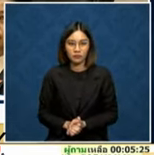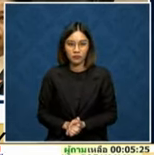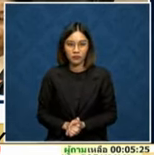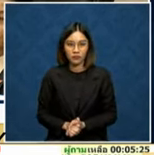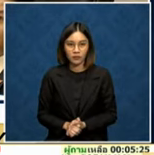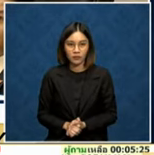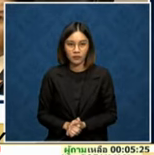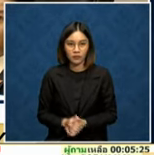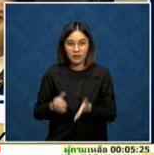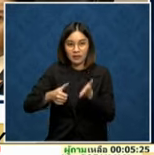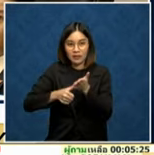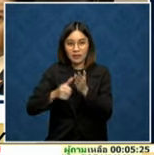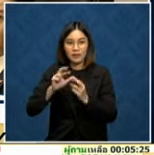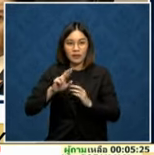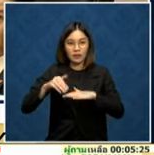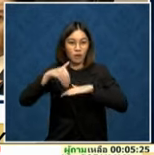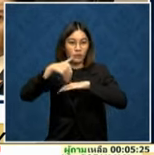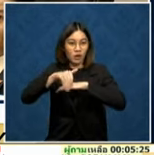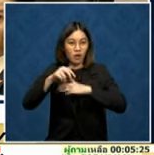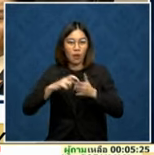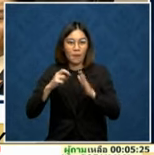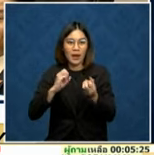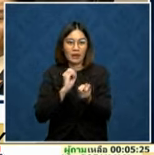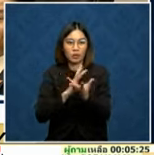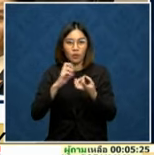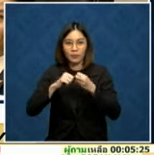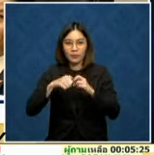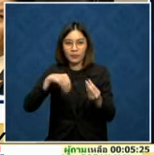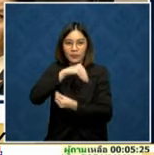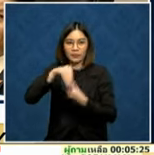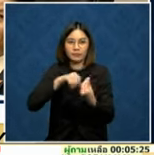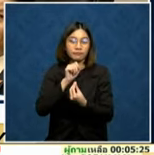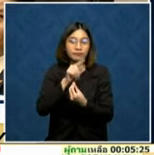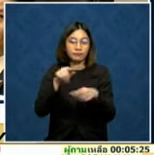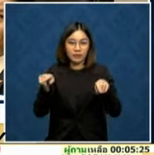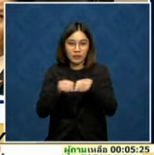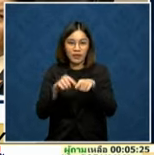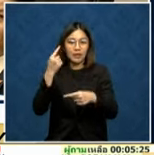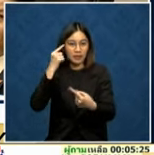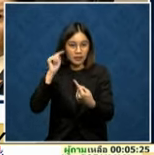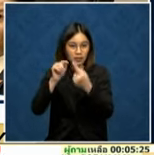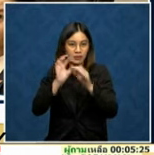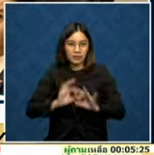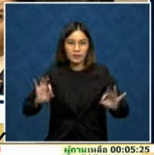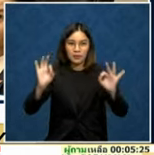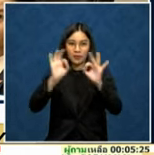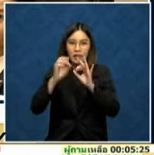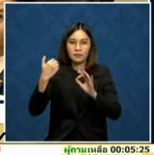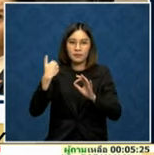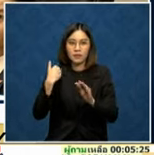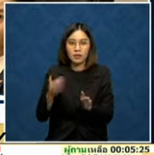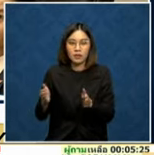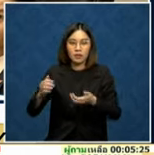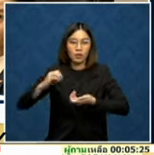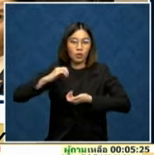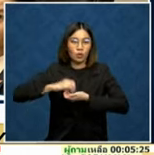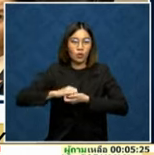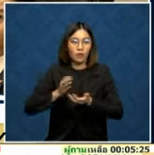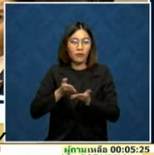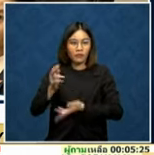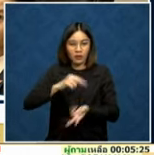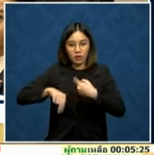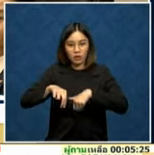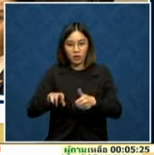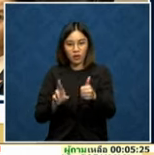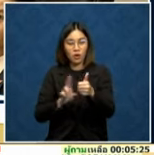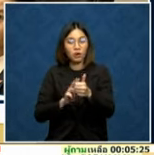เรื่องนี่นอกระบบกเปปญหาเศษตกจออึงซึ่งจ แล้วเรากวความสคัญรวมฝายกปครองท่านรองนายก